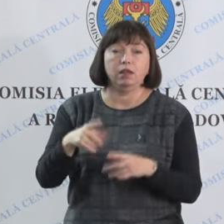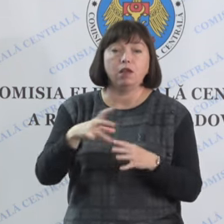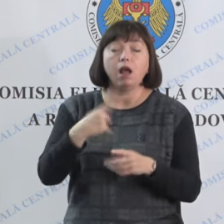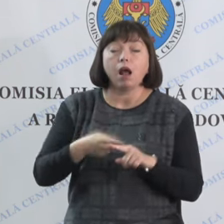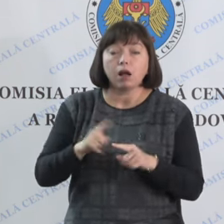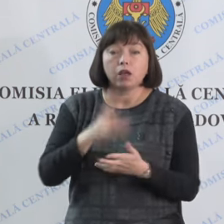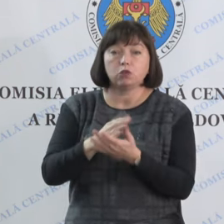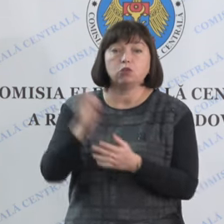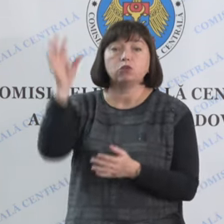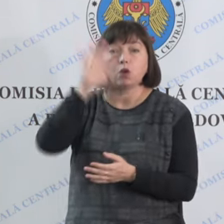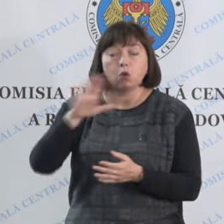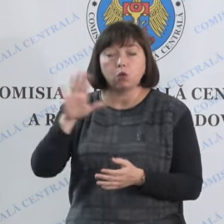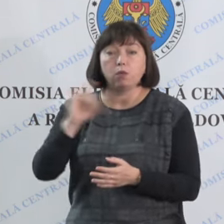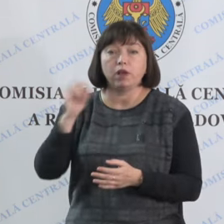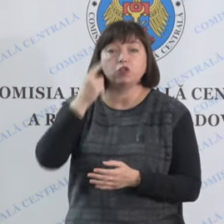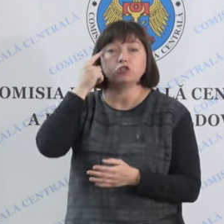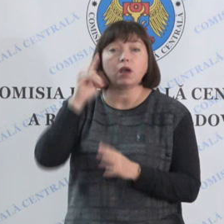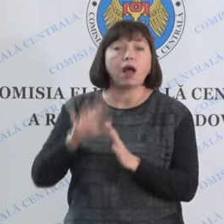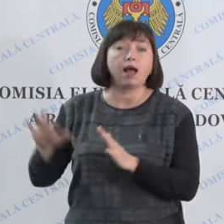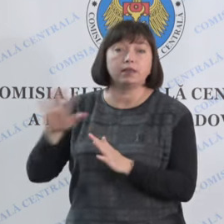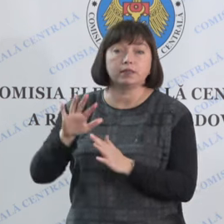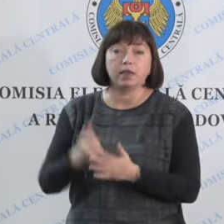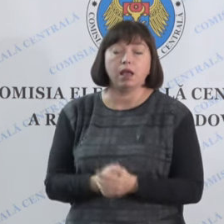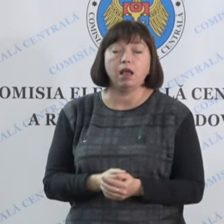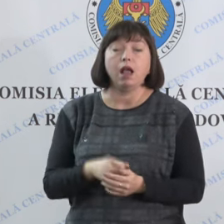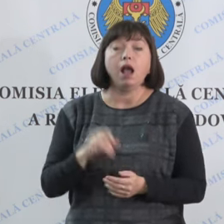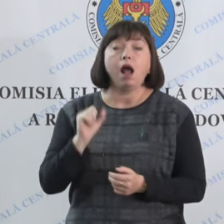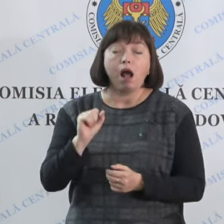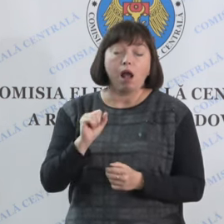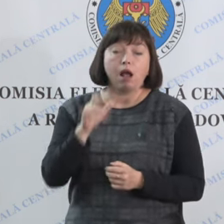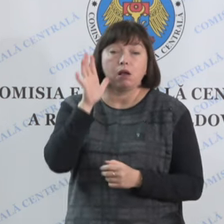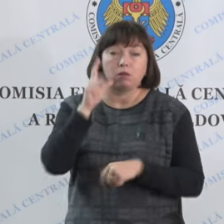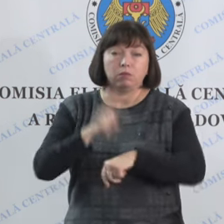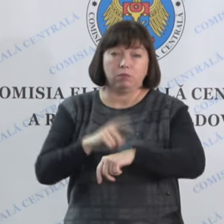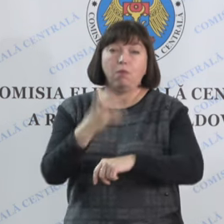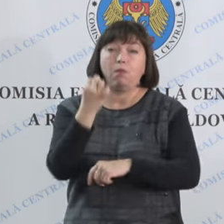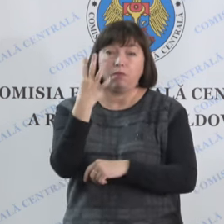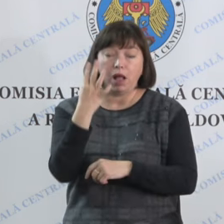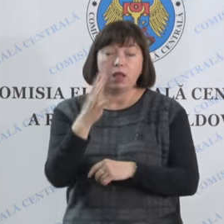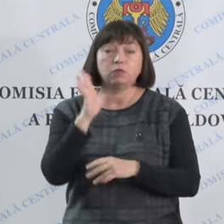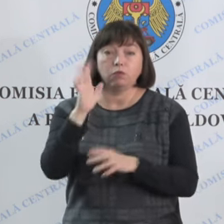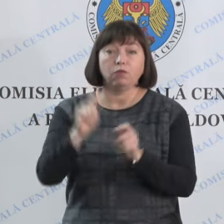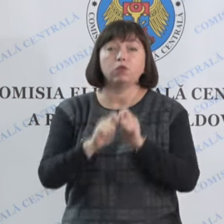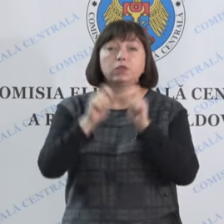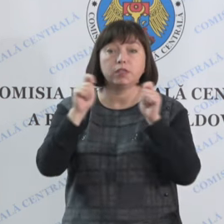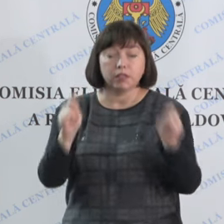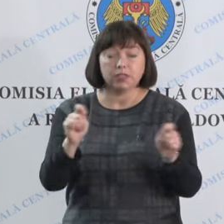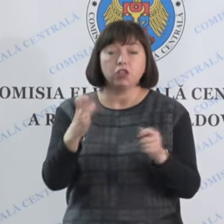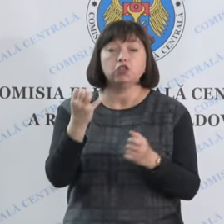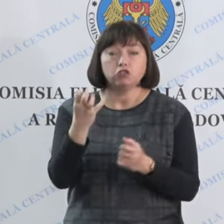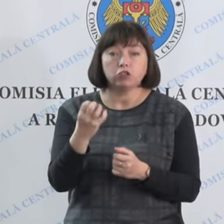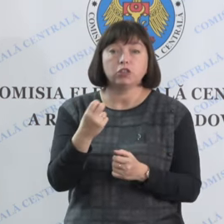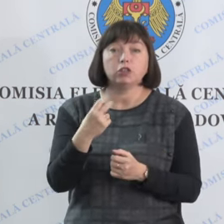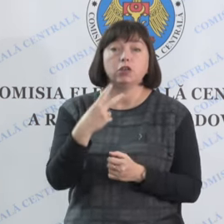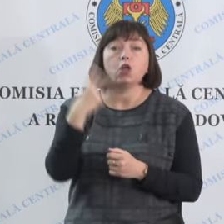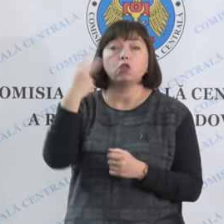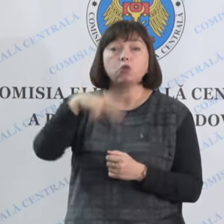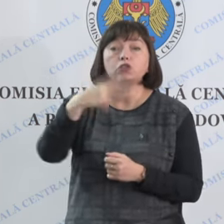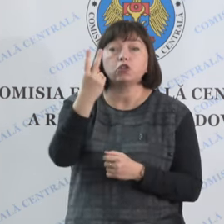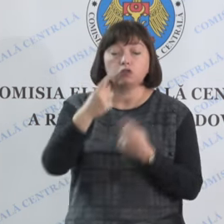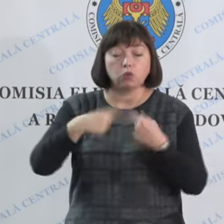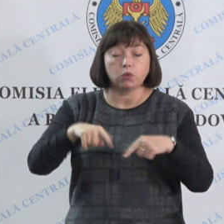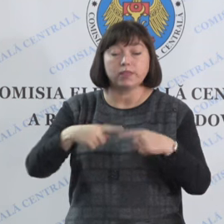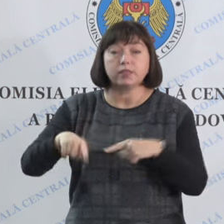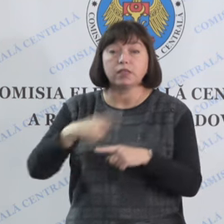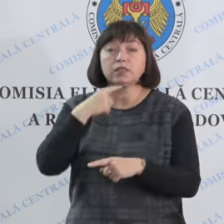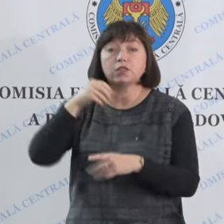în Europa și Asia. Iar către ora 14 se vor deschide și alte 22 de